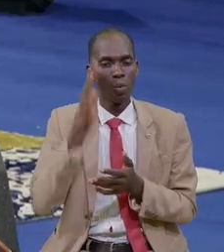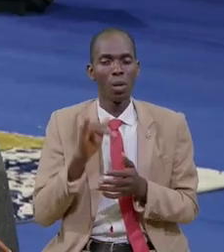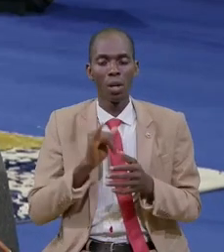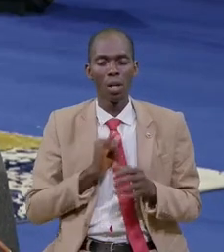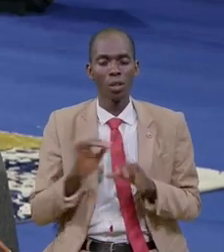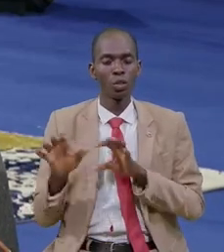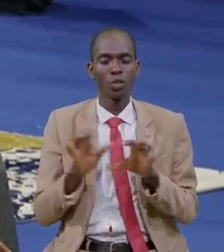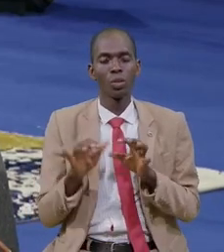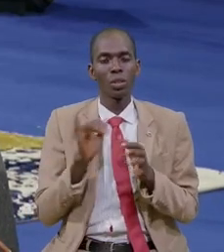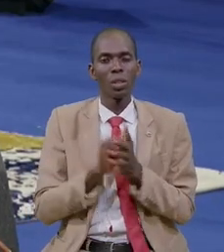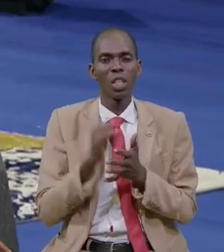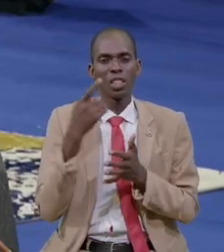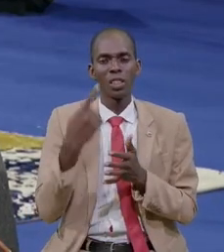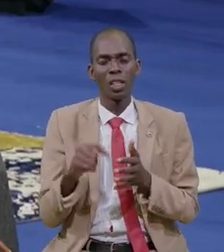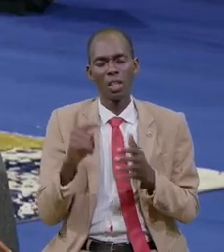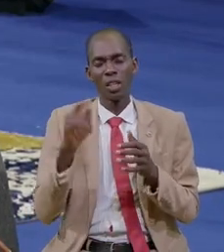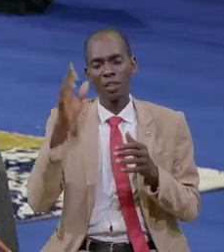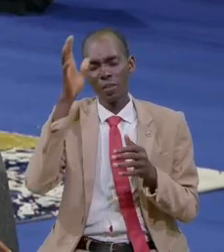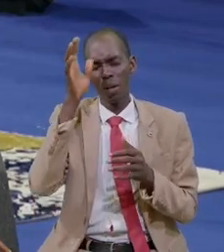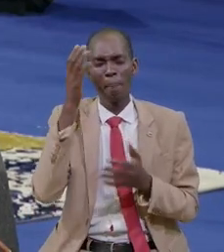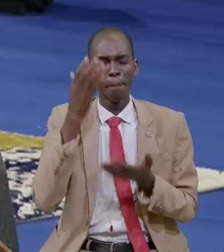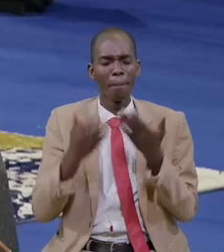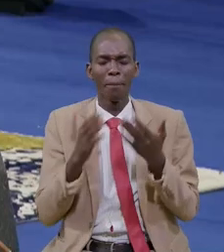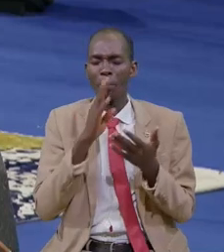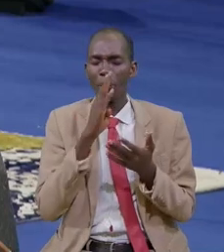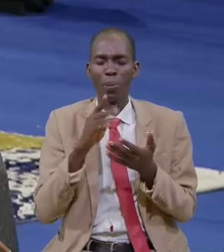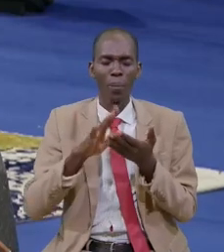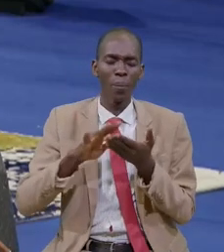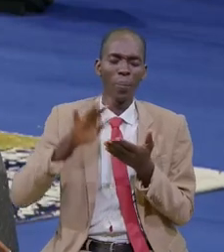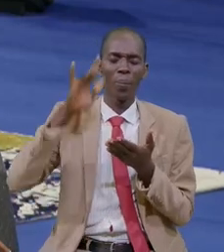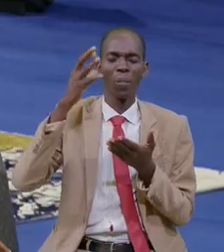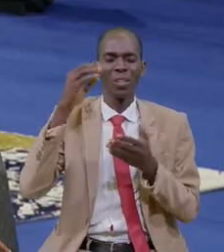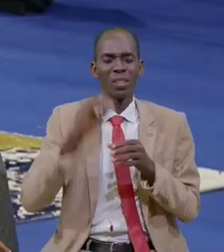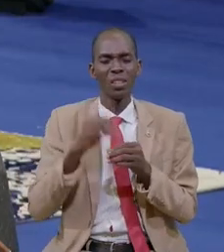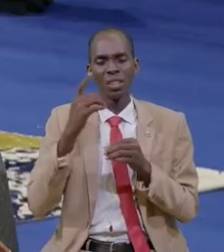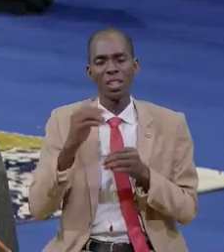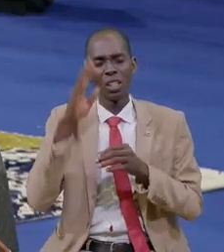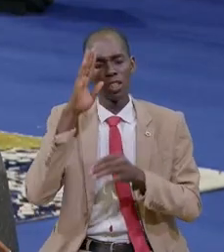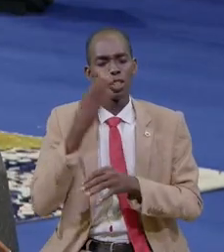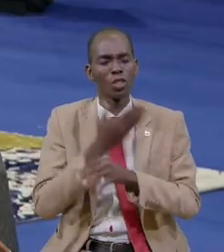afin que le Père soit glorifié dans le Fils.